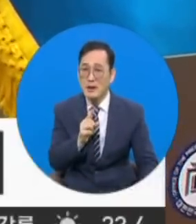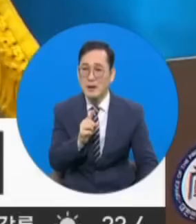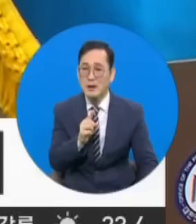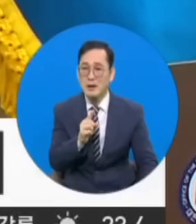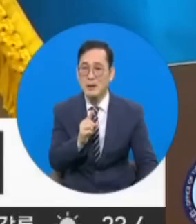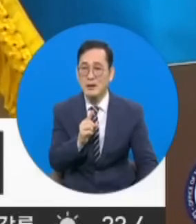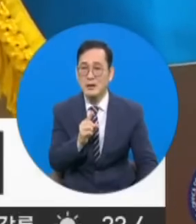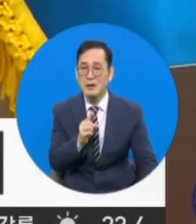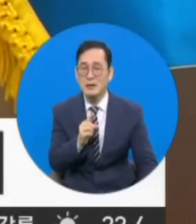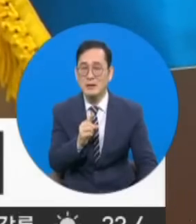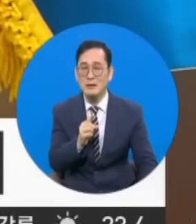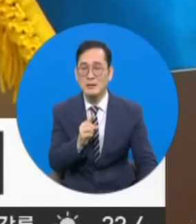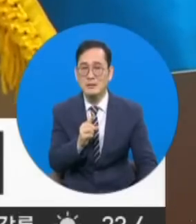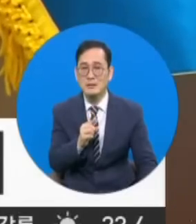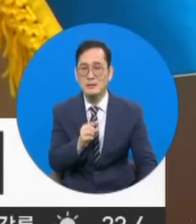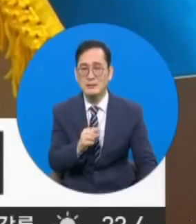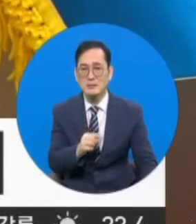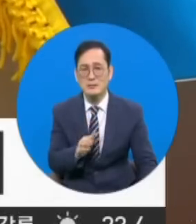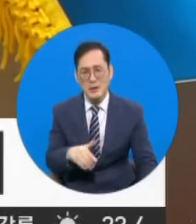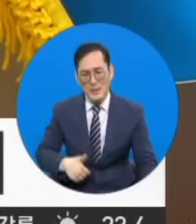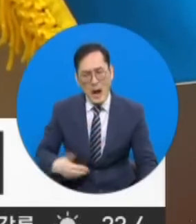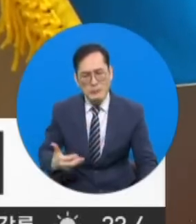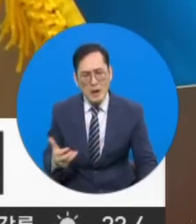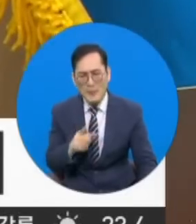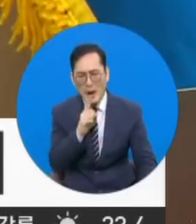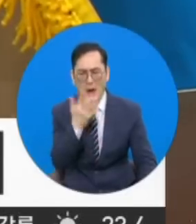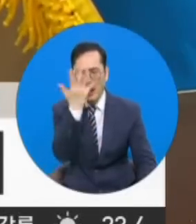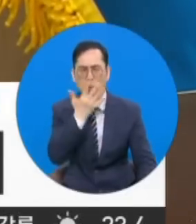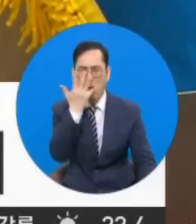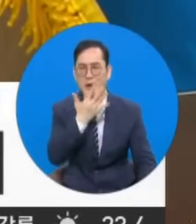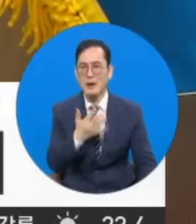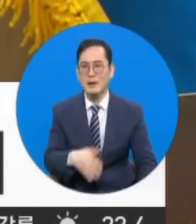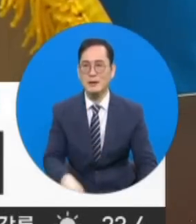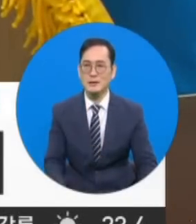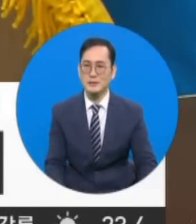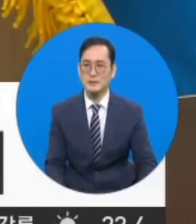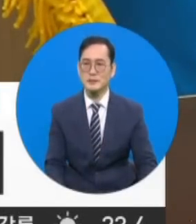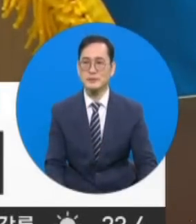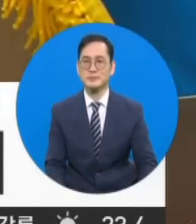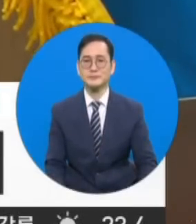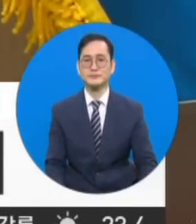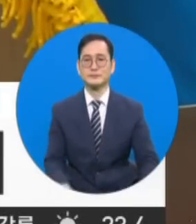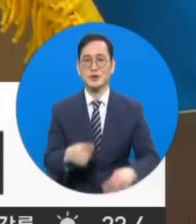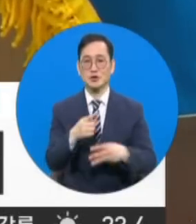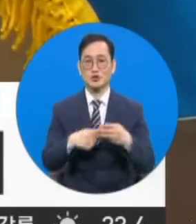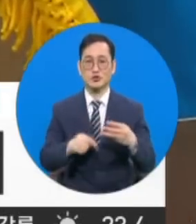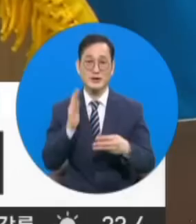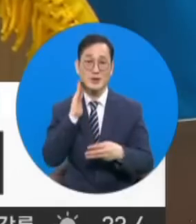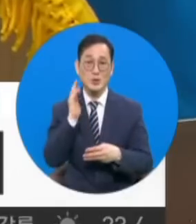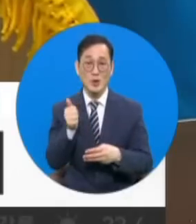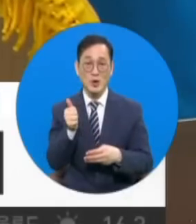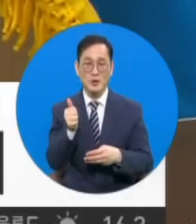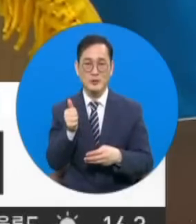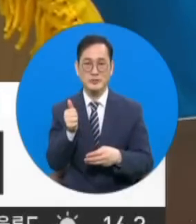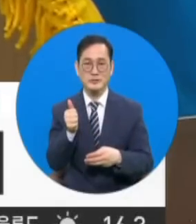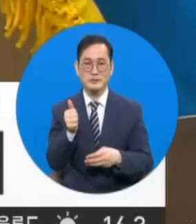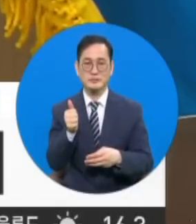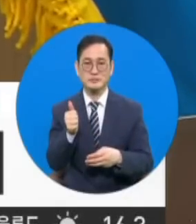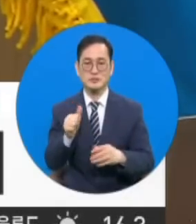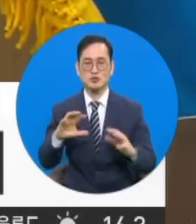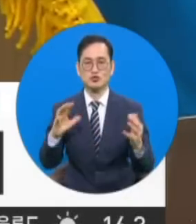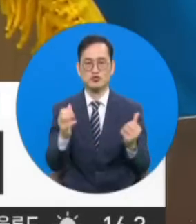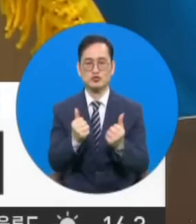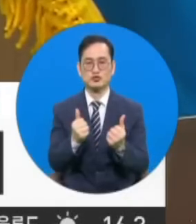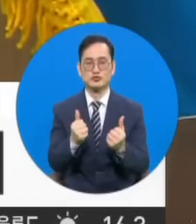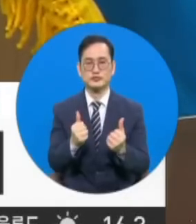아픈데 뭐에 대해서 가슴이 아픈지도 나오지도 않습니다 이제 윤선열 대통령이 자 취미주는 하루 앞두고 국무회의를 주재해서